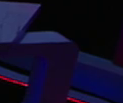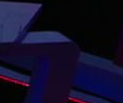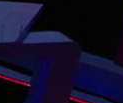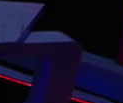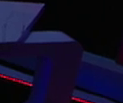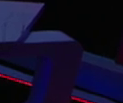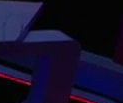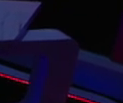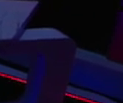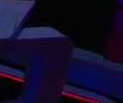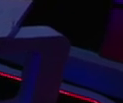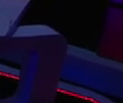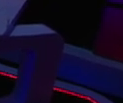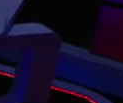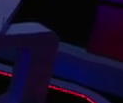puasa